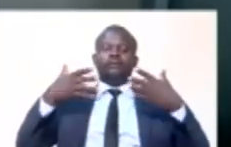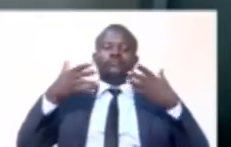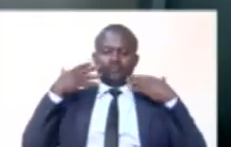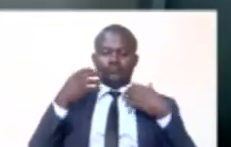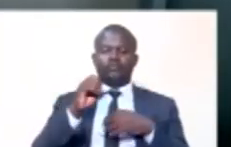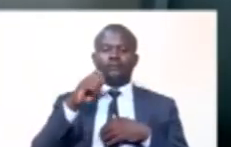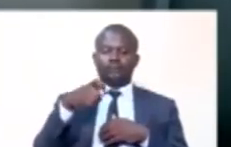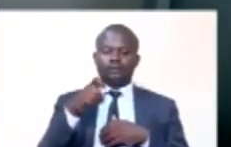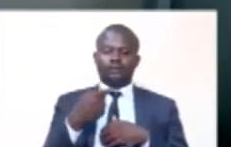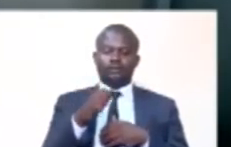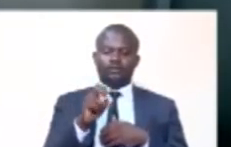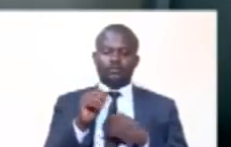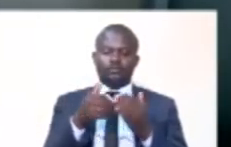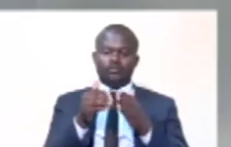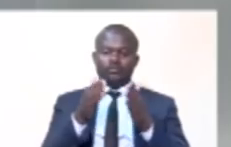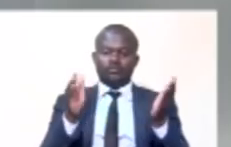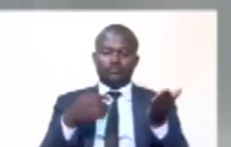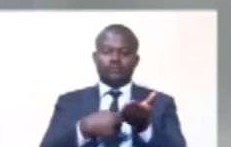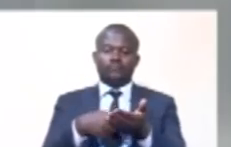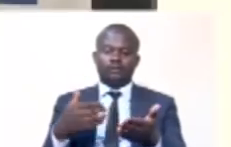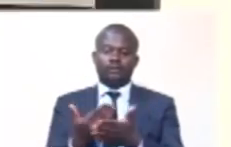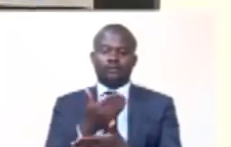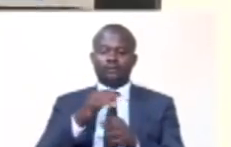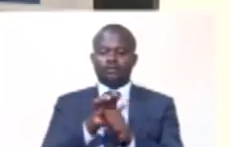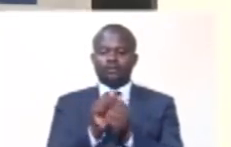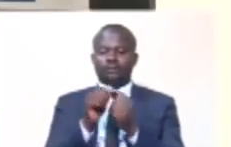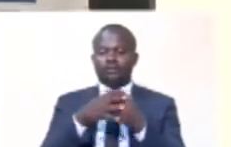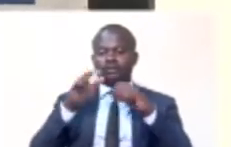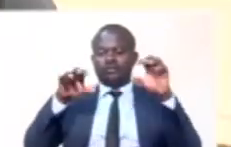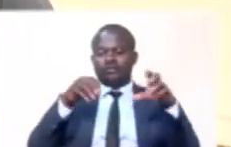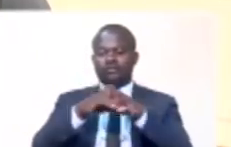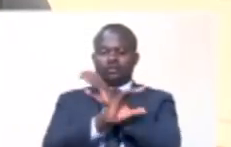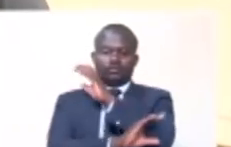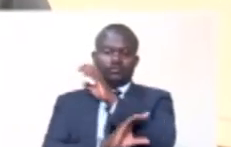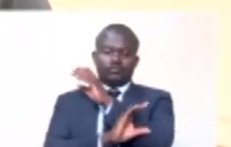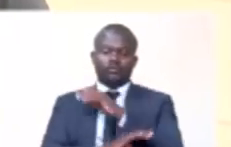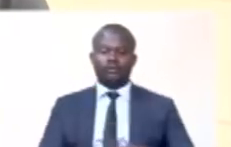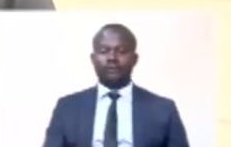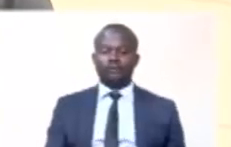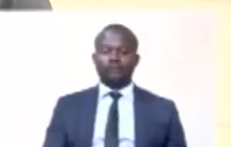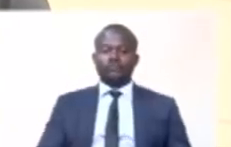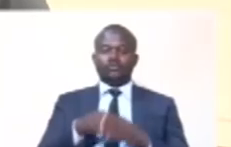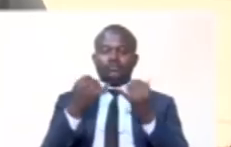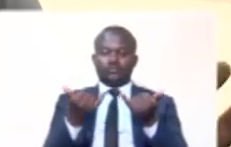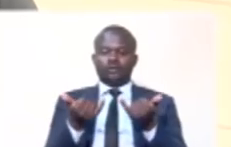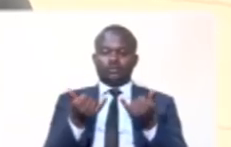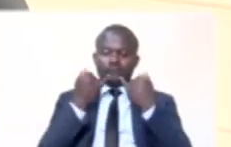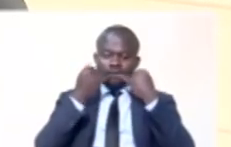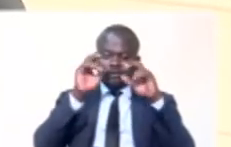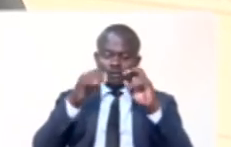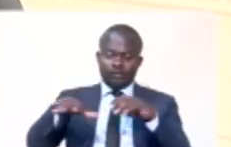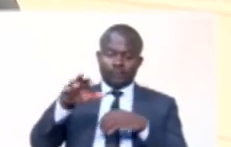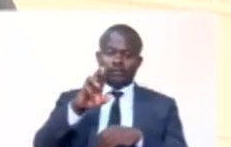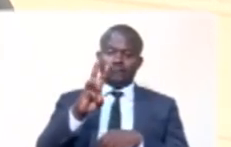oxygen, hafungurwa n'amavuriro mashya y'abarwayi ba COVID-19 hirya no hino mu gihugu. Ubu nababwira ko nk'ibitaro bya Rwinkwavu